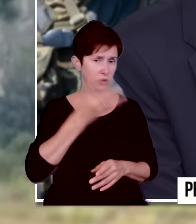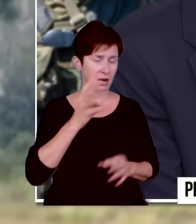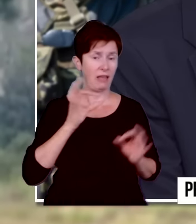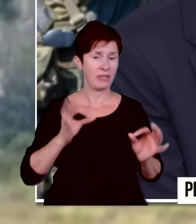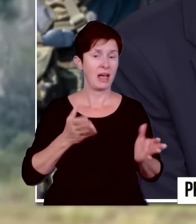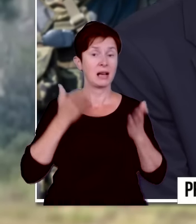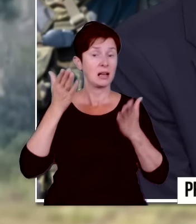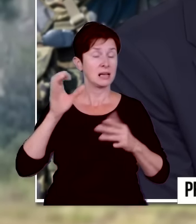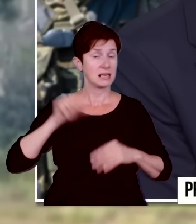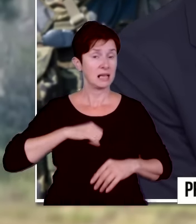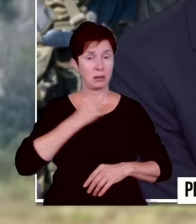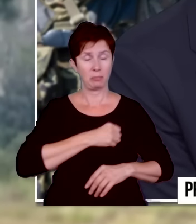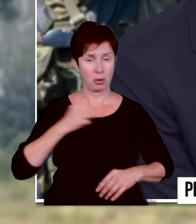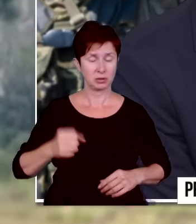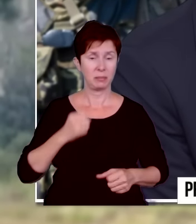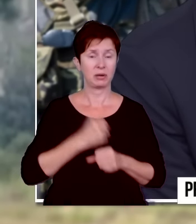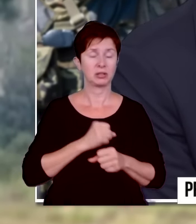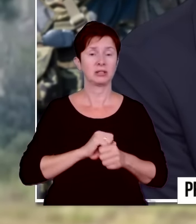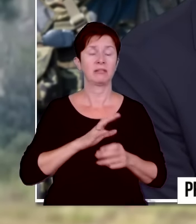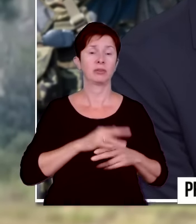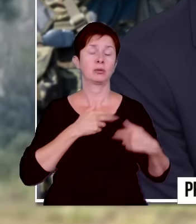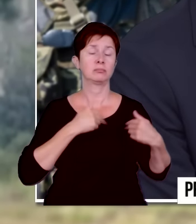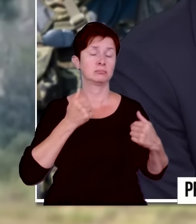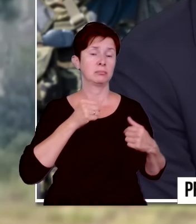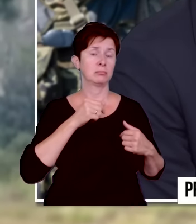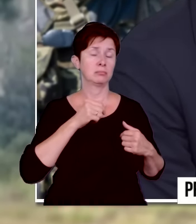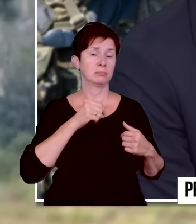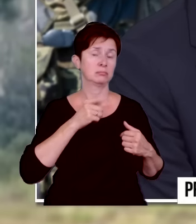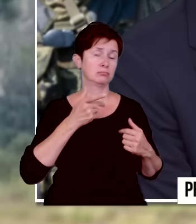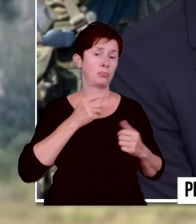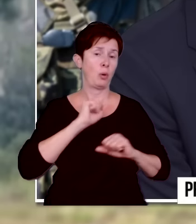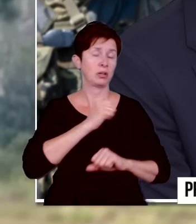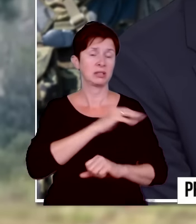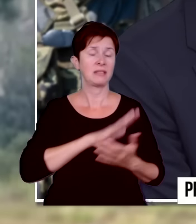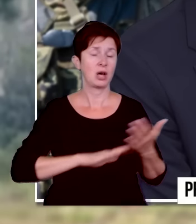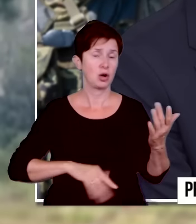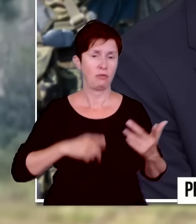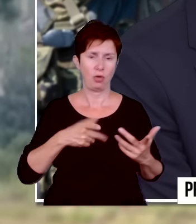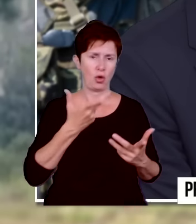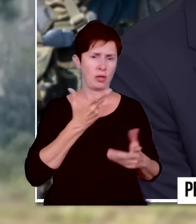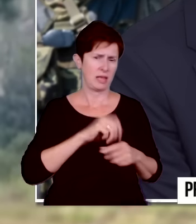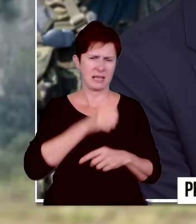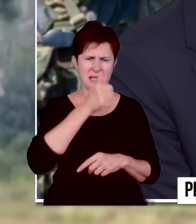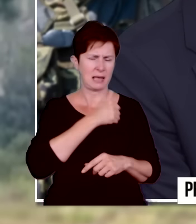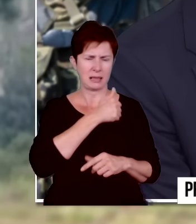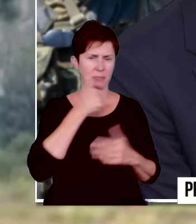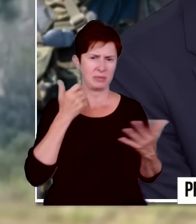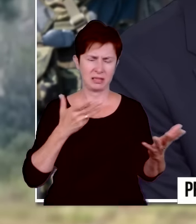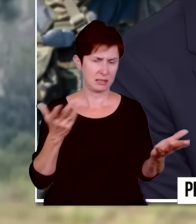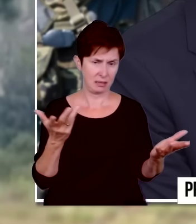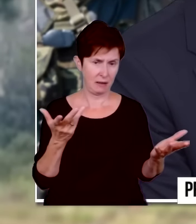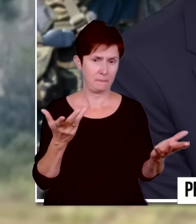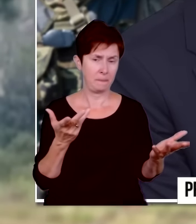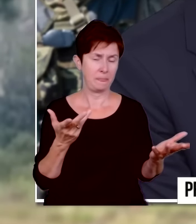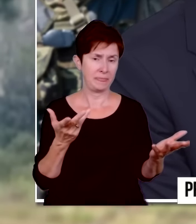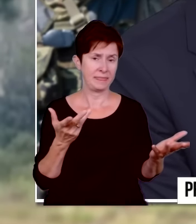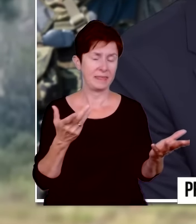Obrony Narodowej No teza jest prosta To nie jest żadna tajemnica nie odkryje Ameryki de